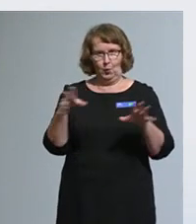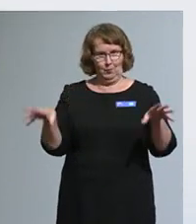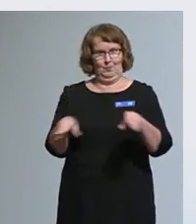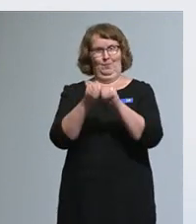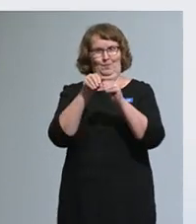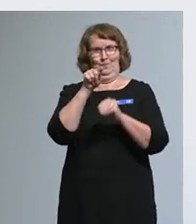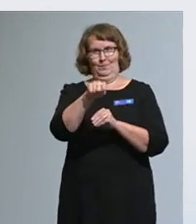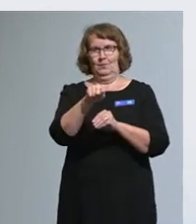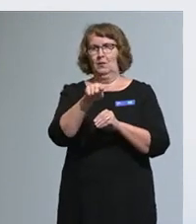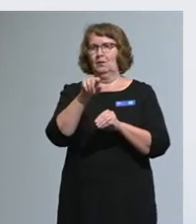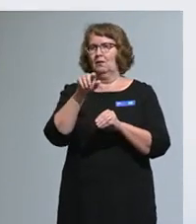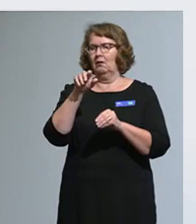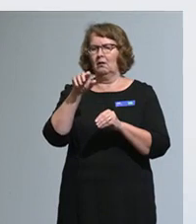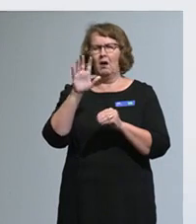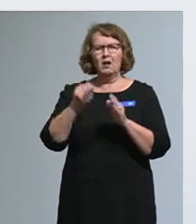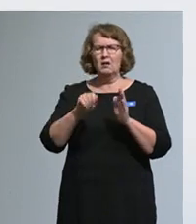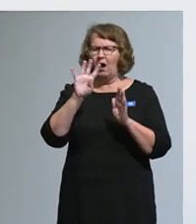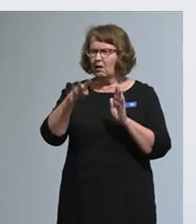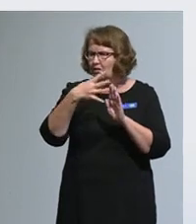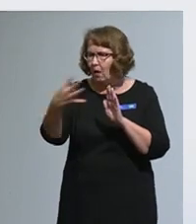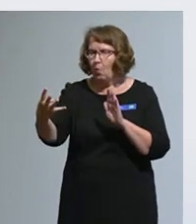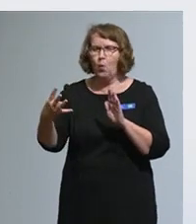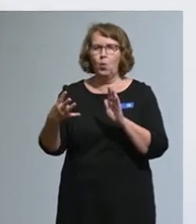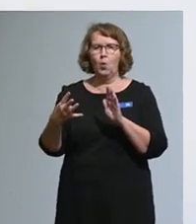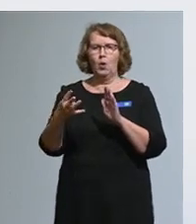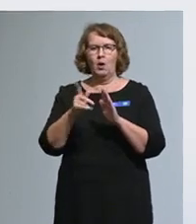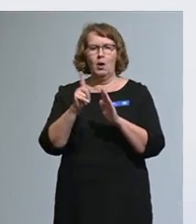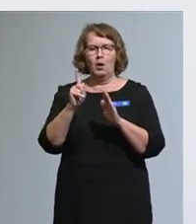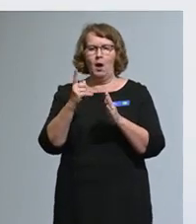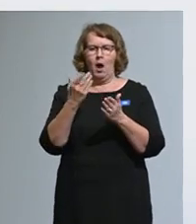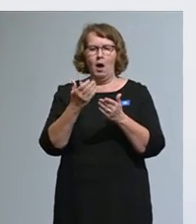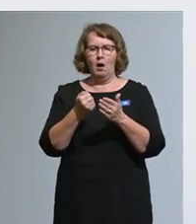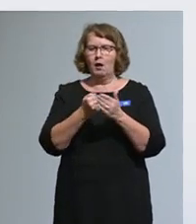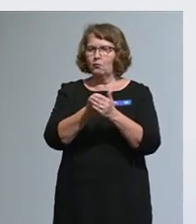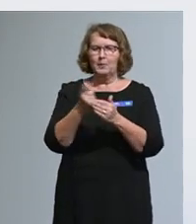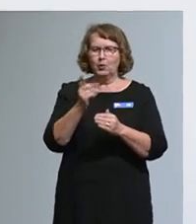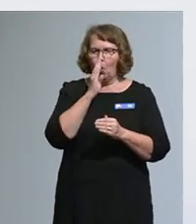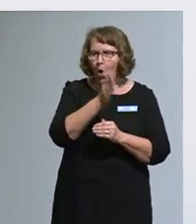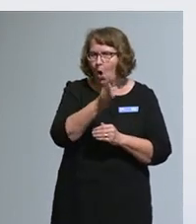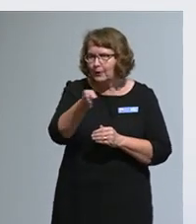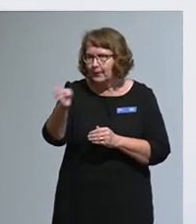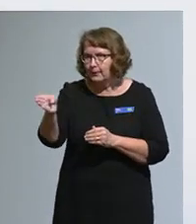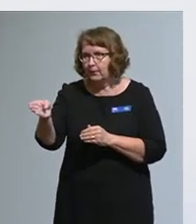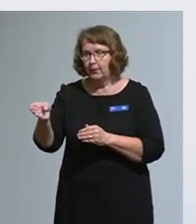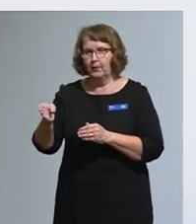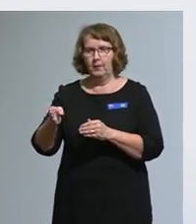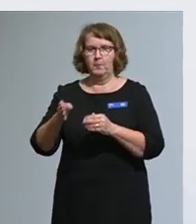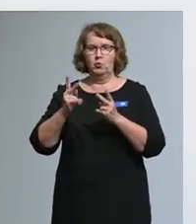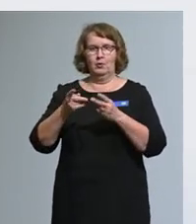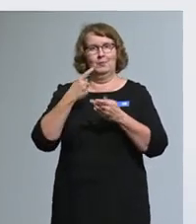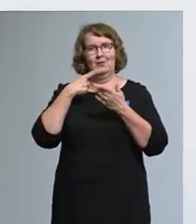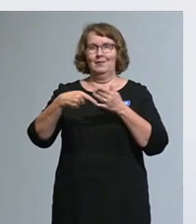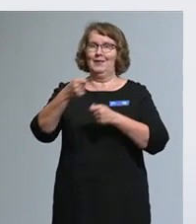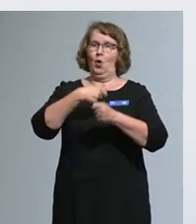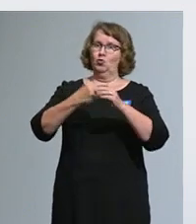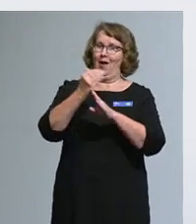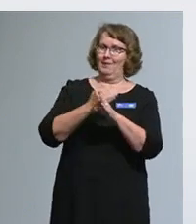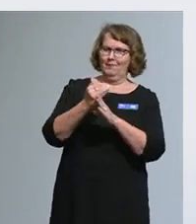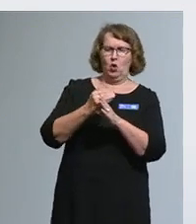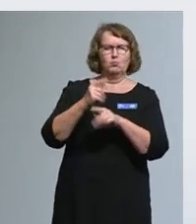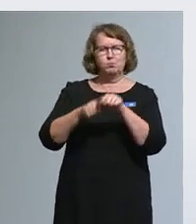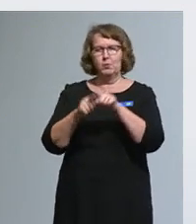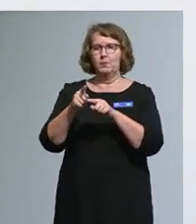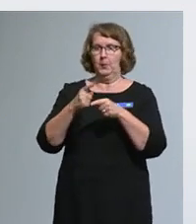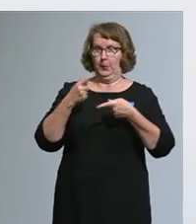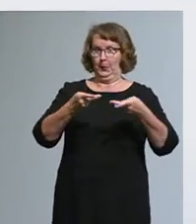ne kohdentuu ja muuta, ja niissä olisi yhtenäiset tiedot, esimerkiksi näiden talousarvioiden muiden osalta, niin